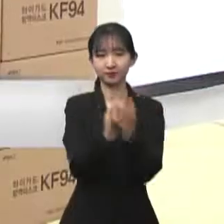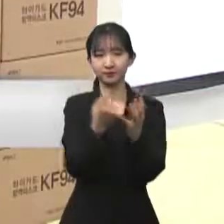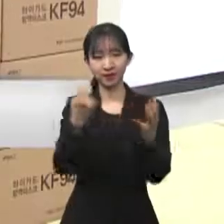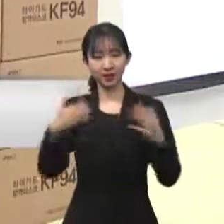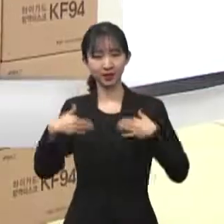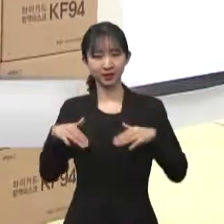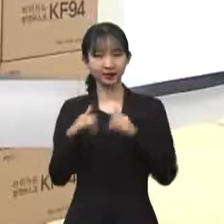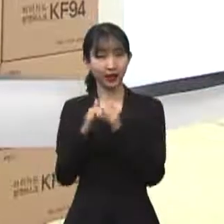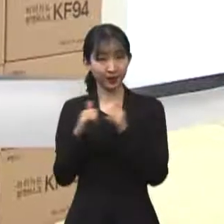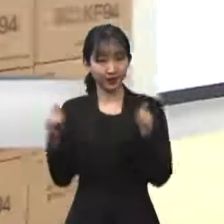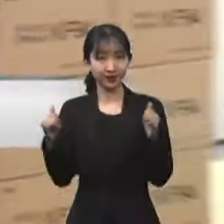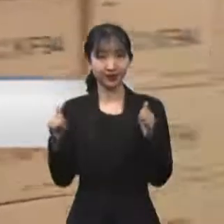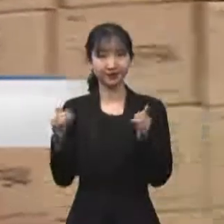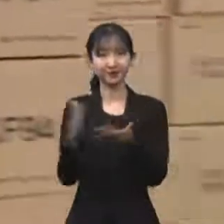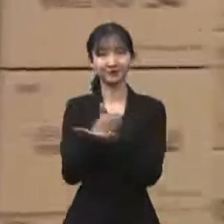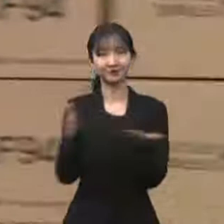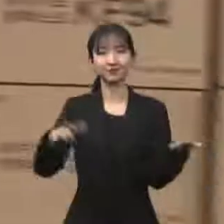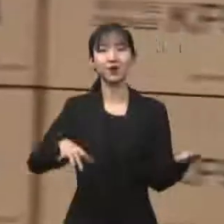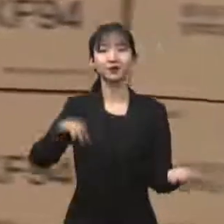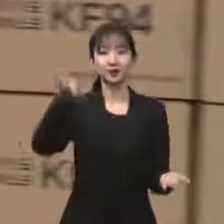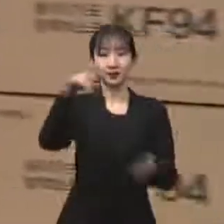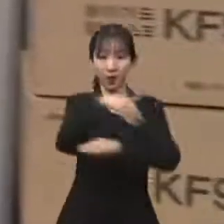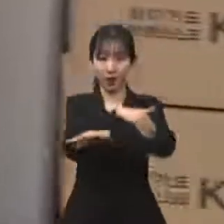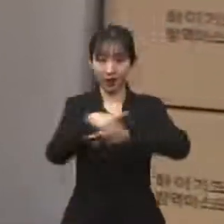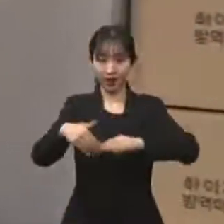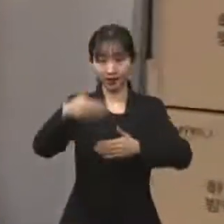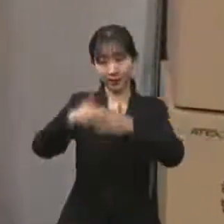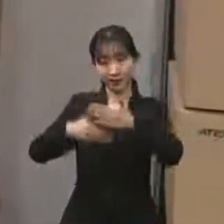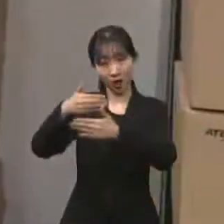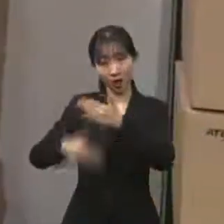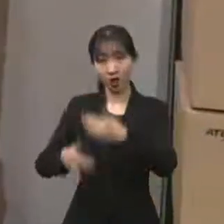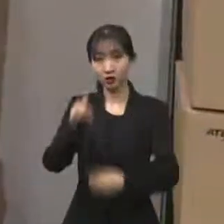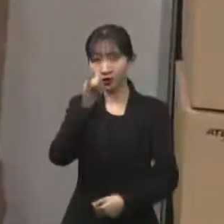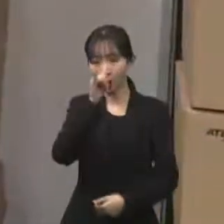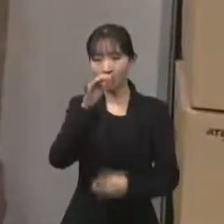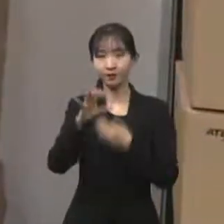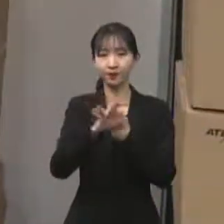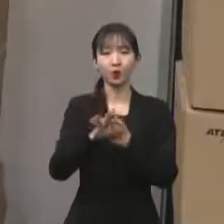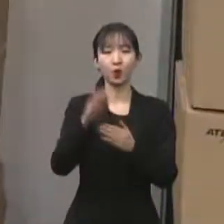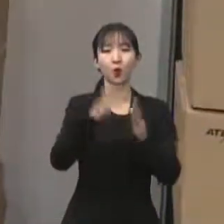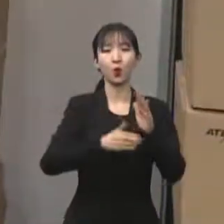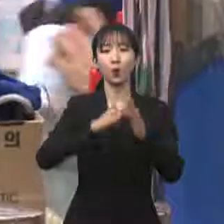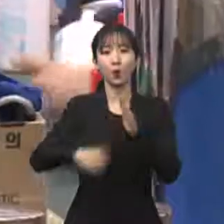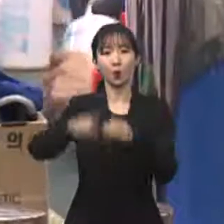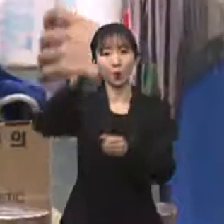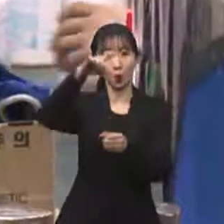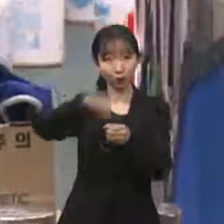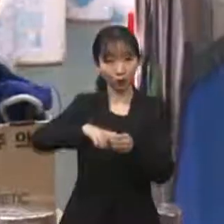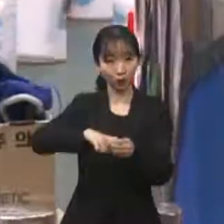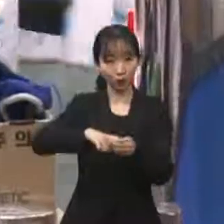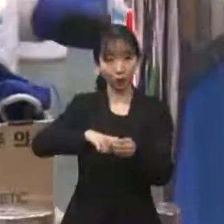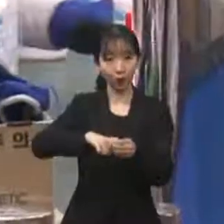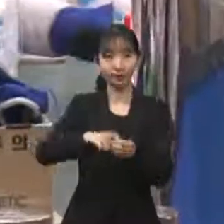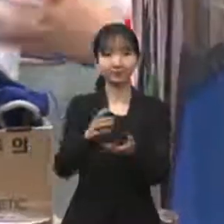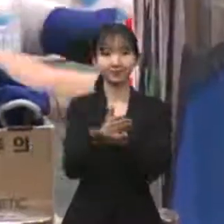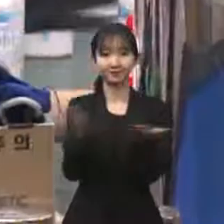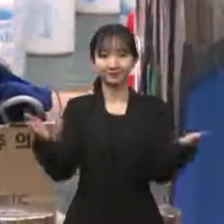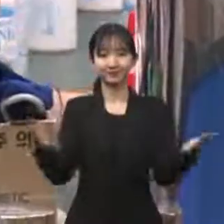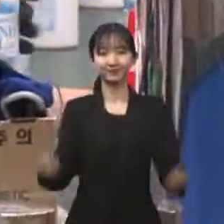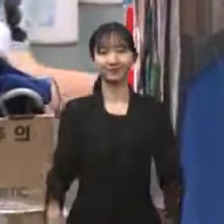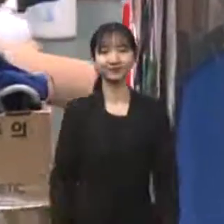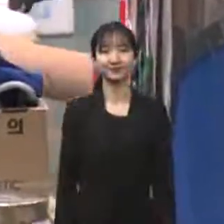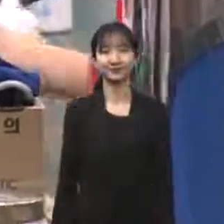우선 공급할 계획입니다. 남은 물량도 주민들을 위한 공공의 목적으로 우선 유통한다는